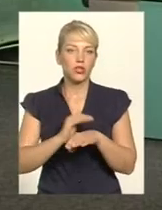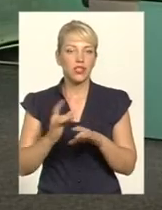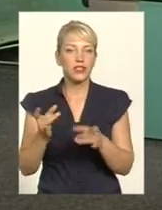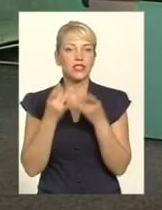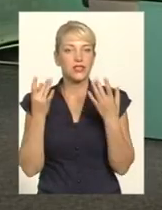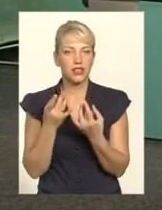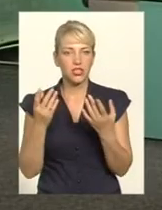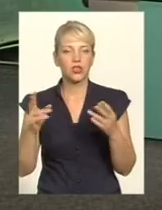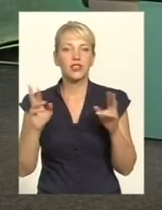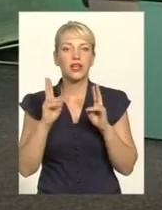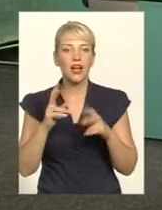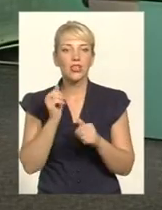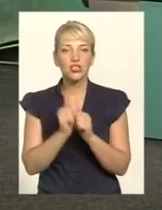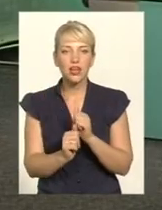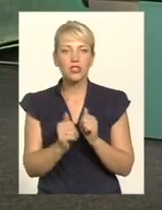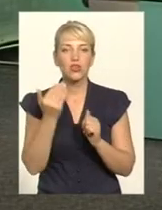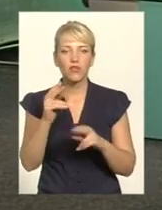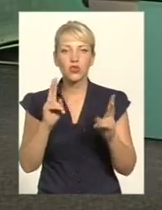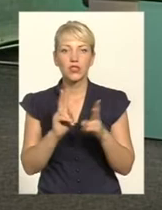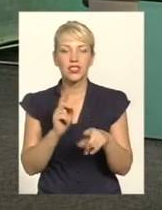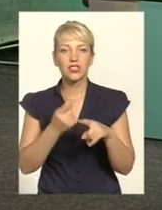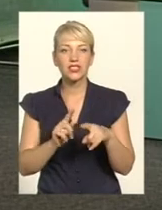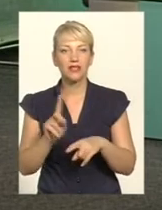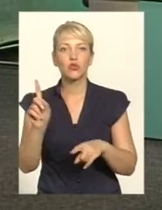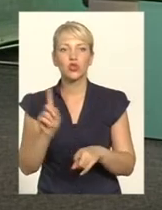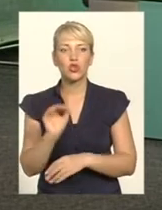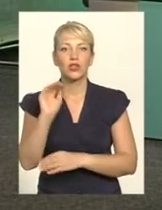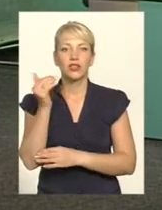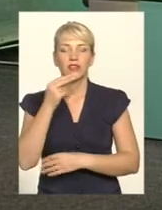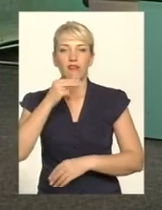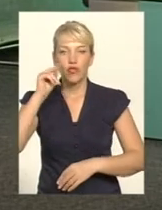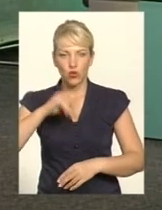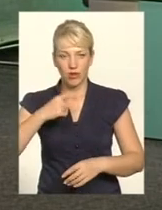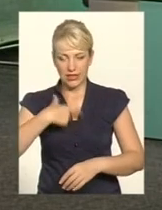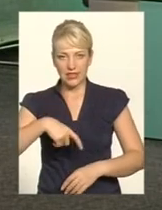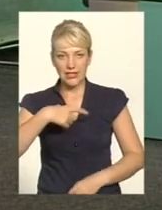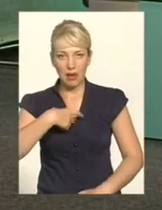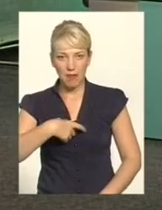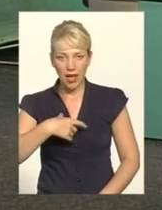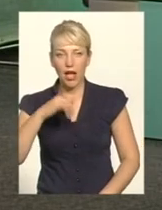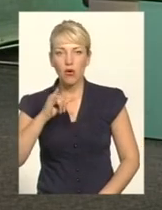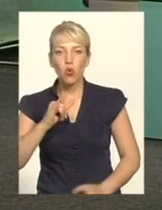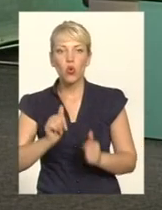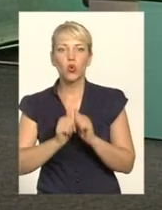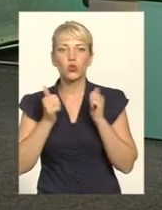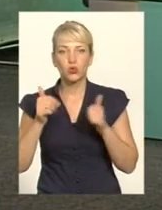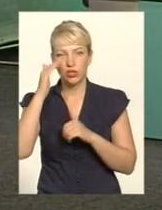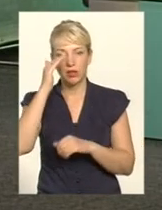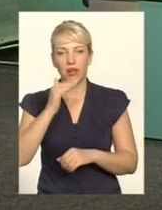як часто зустрічаєтеся з тим, що дитина винуватить себе в розлученні